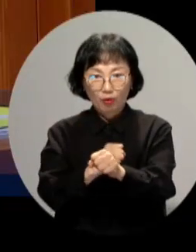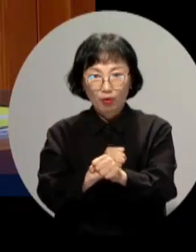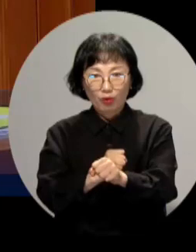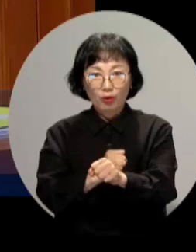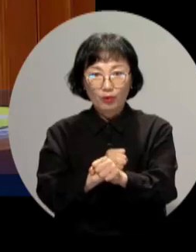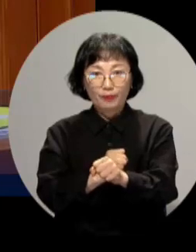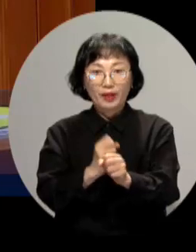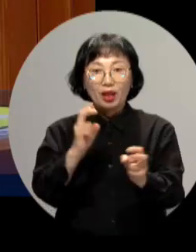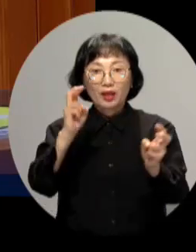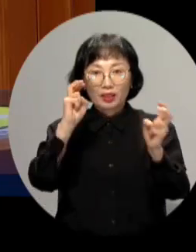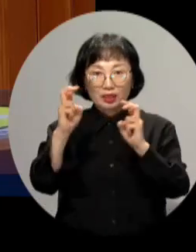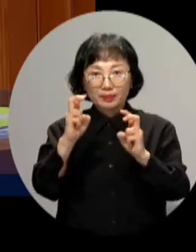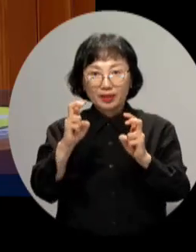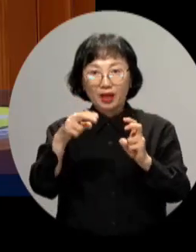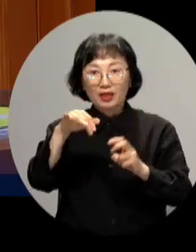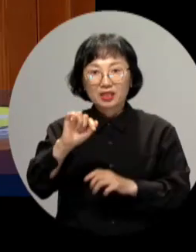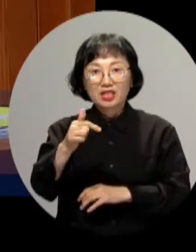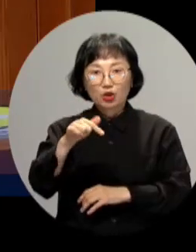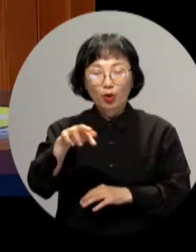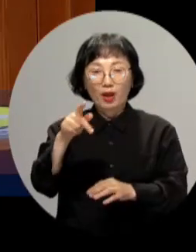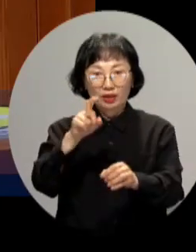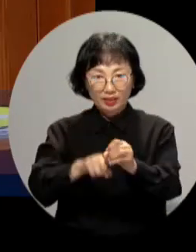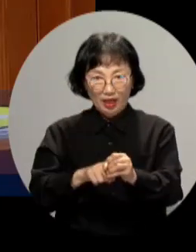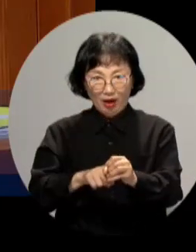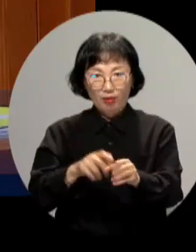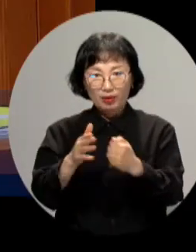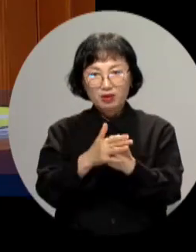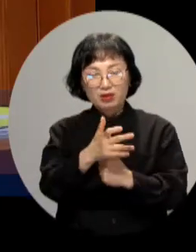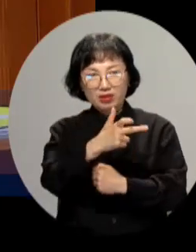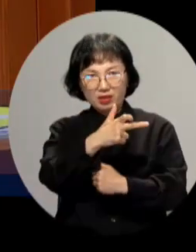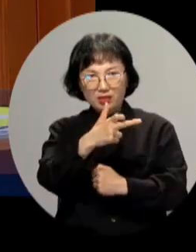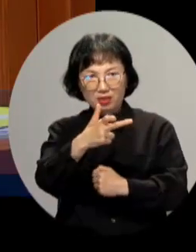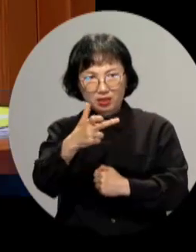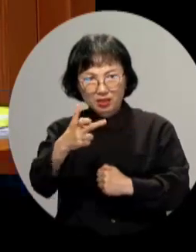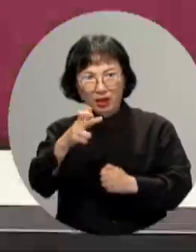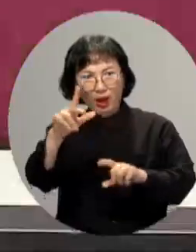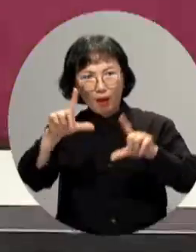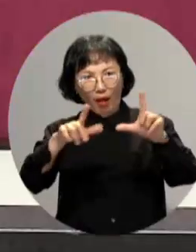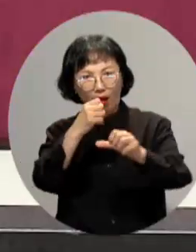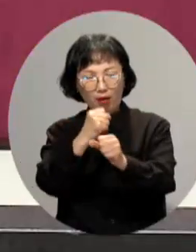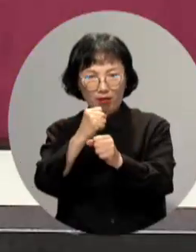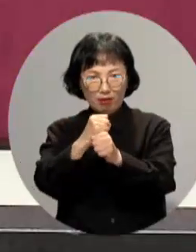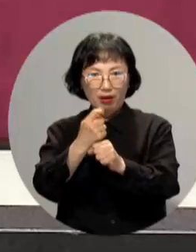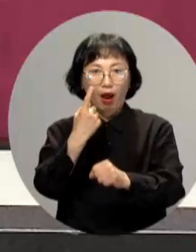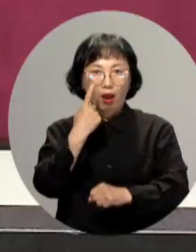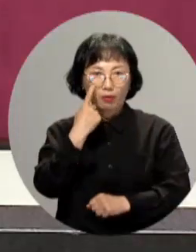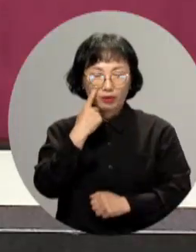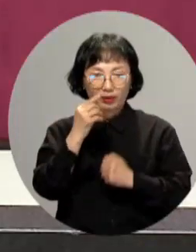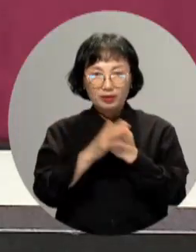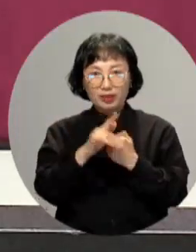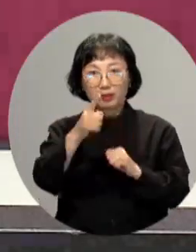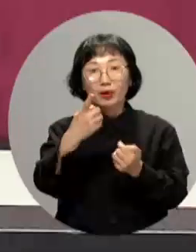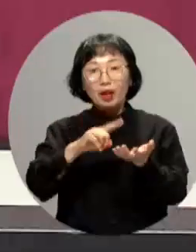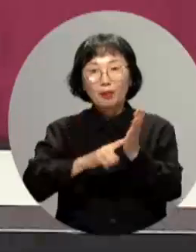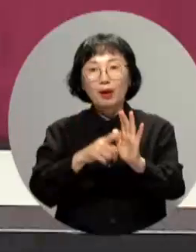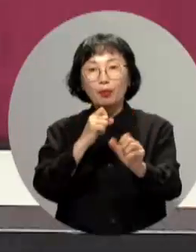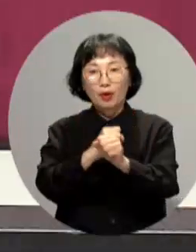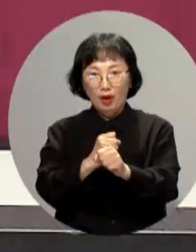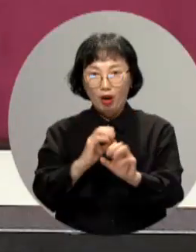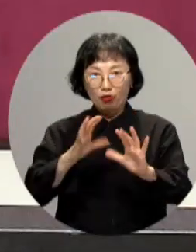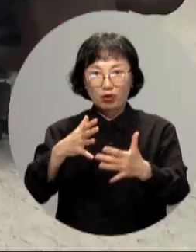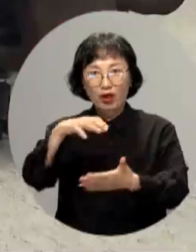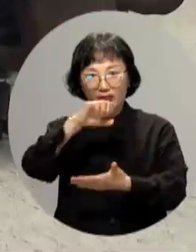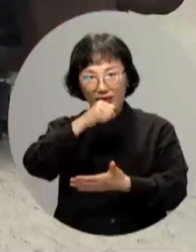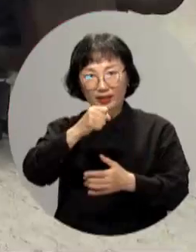그리고 기업 친화적인 쪽으로 큰 그림을 좀 그려가지고. 정부가 이번에 발표한 내년도 국가